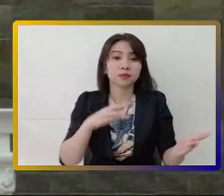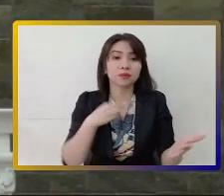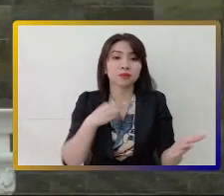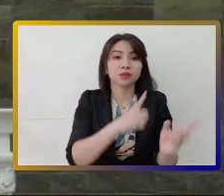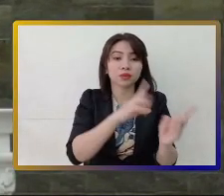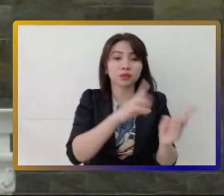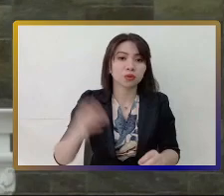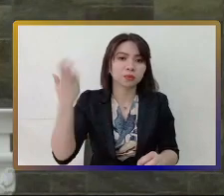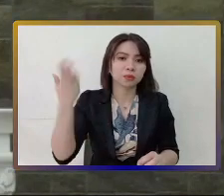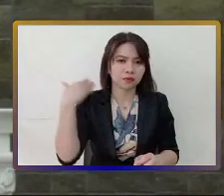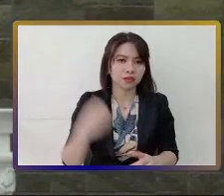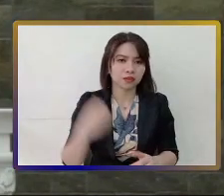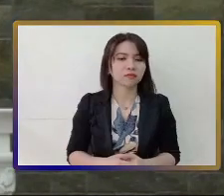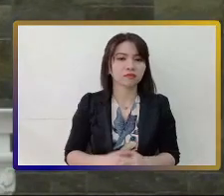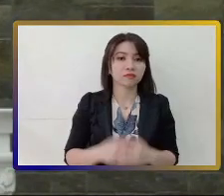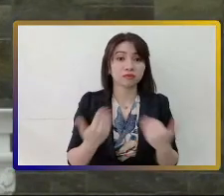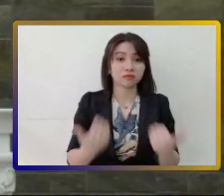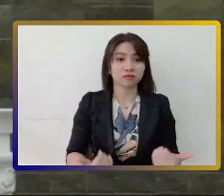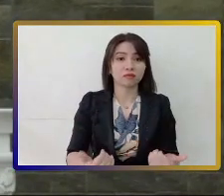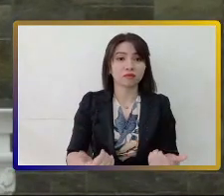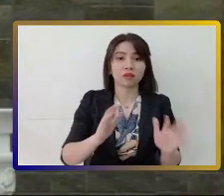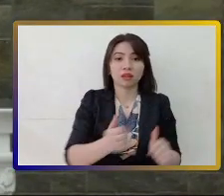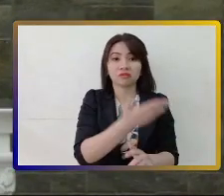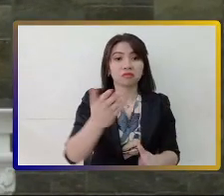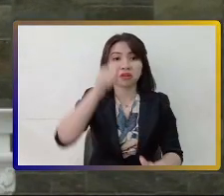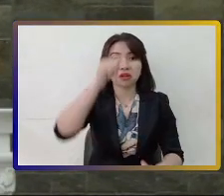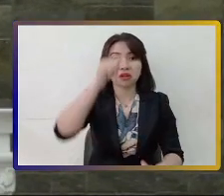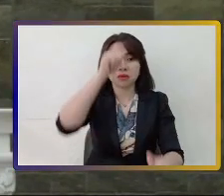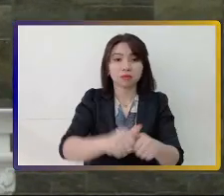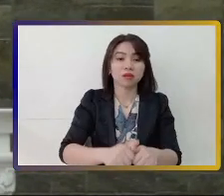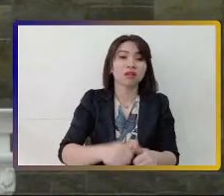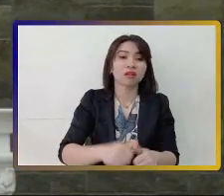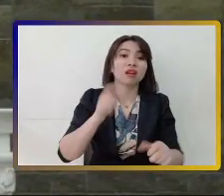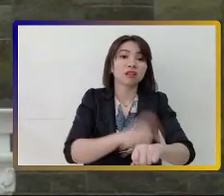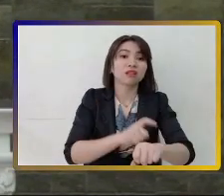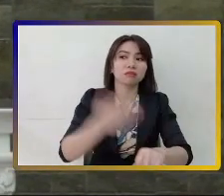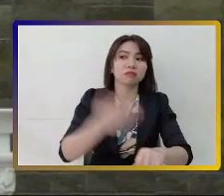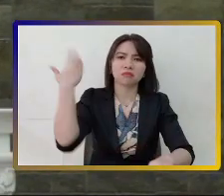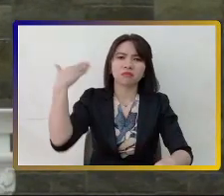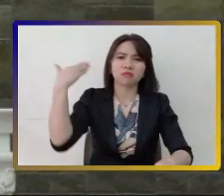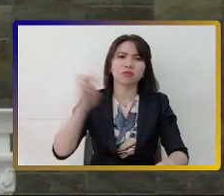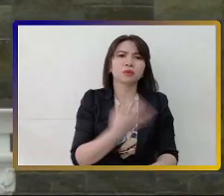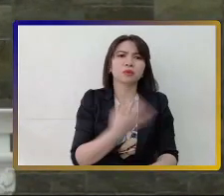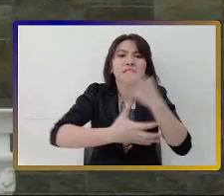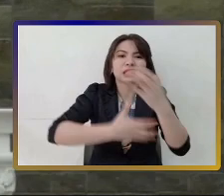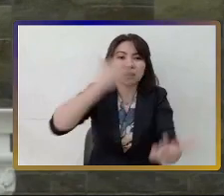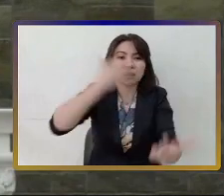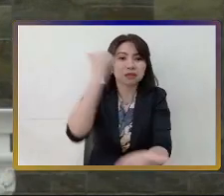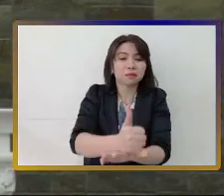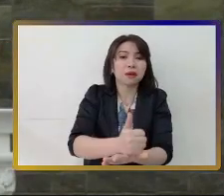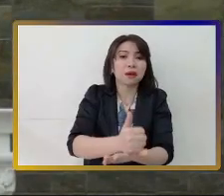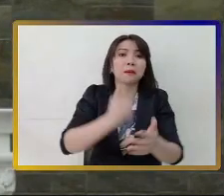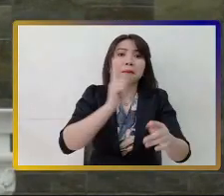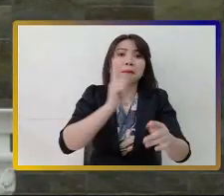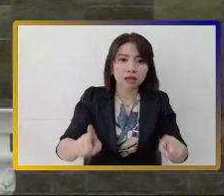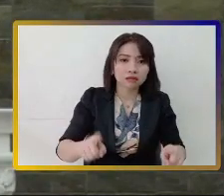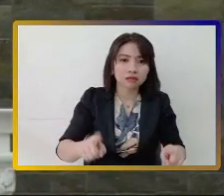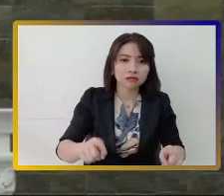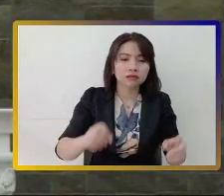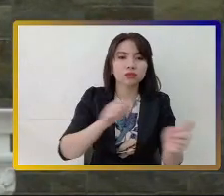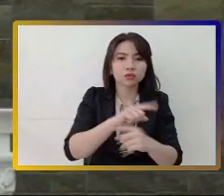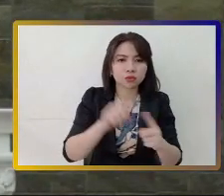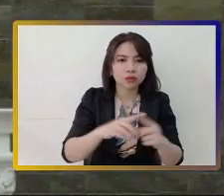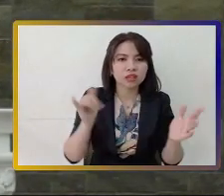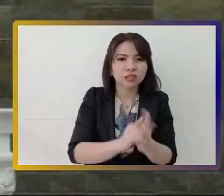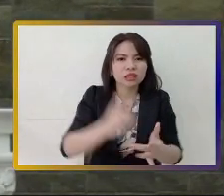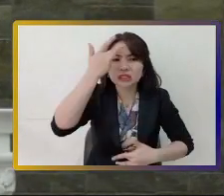shout amen when you are able. But listen, the disabling spirit took charge of you. At